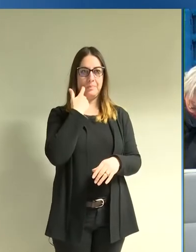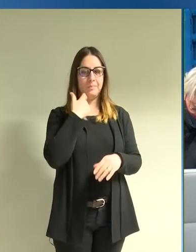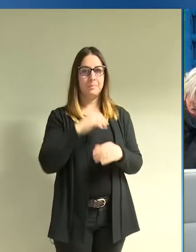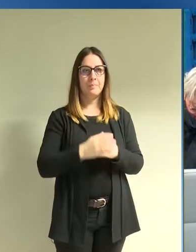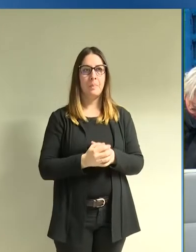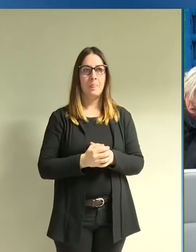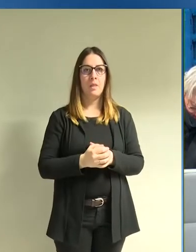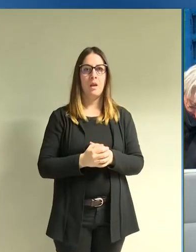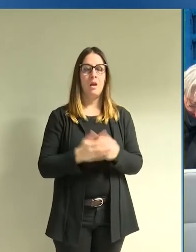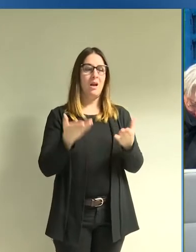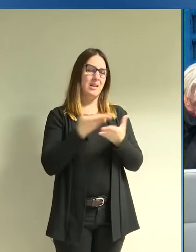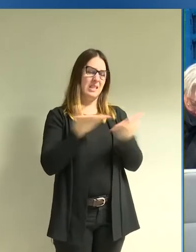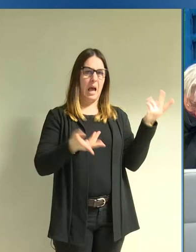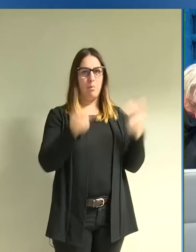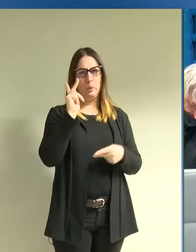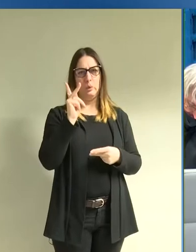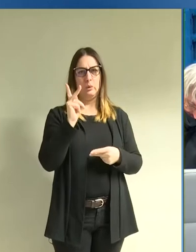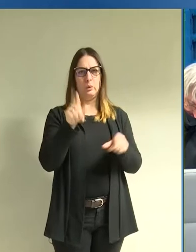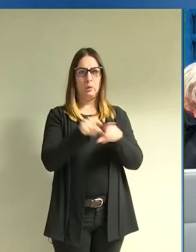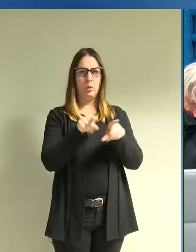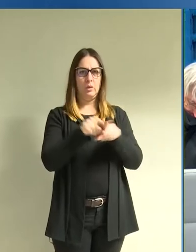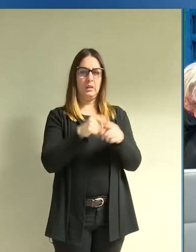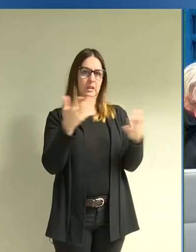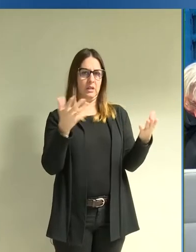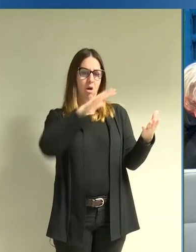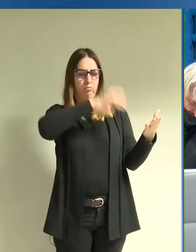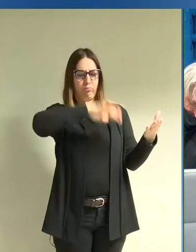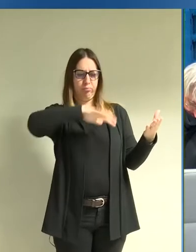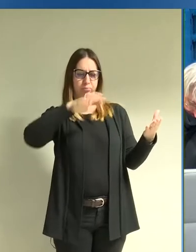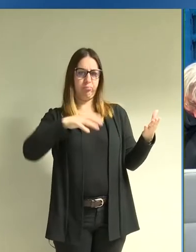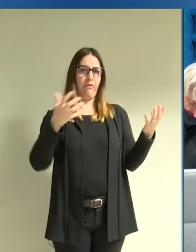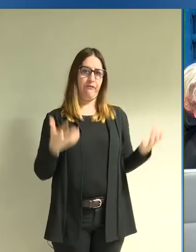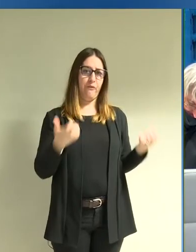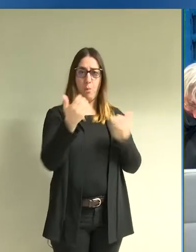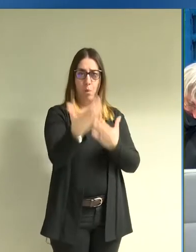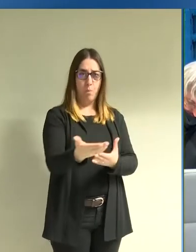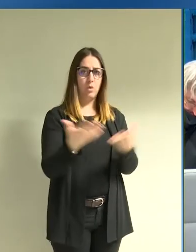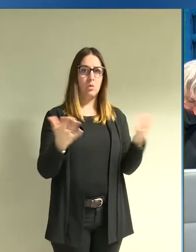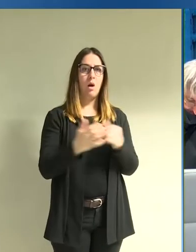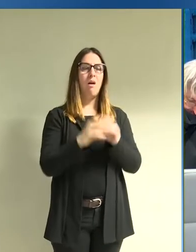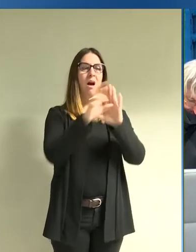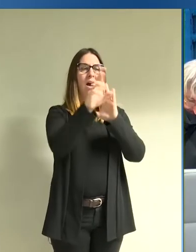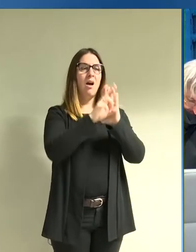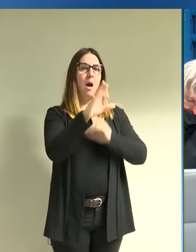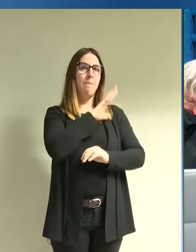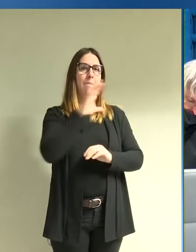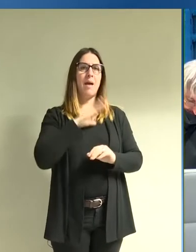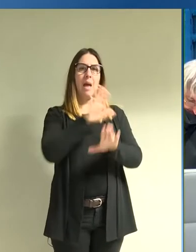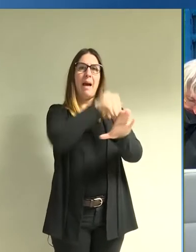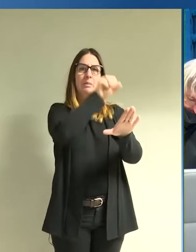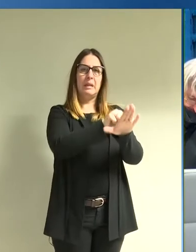simplifier un petit peu du coup du coup le veut enlever les références à madame l'inspectrice d'académie